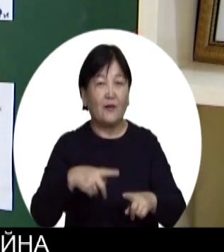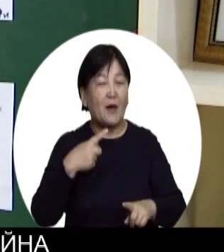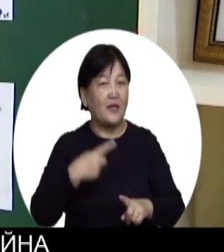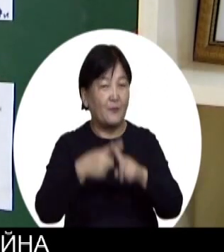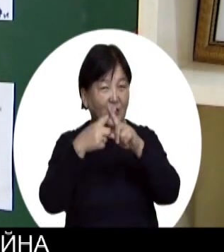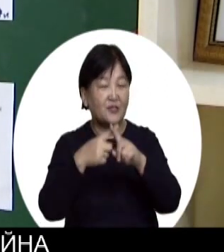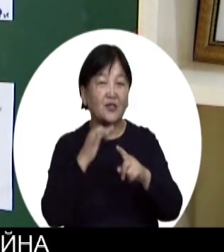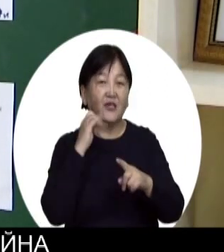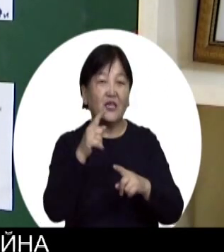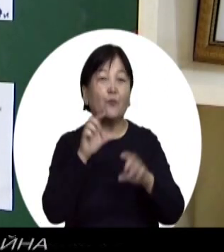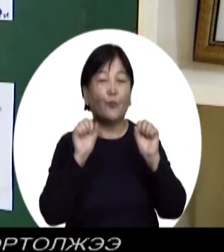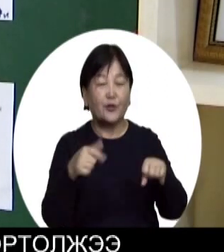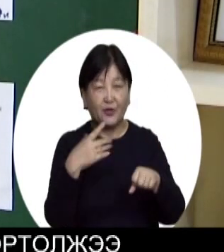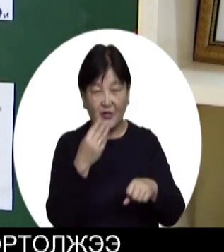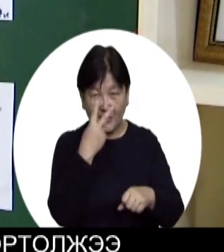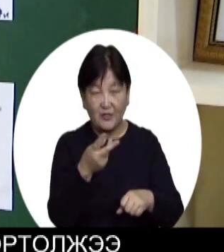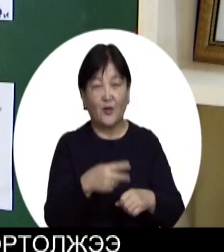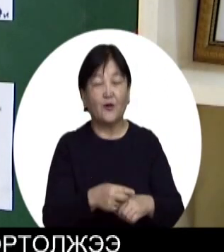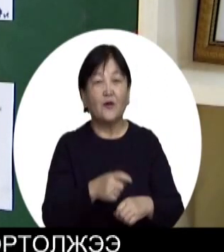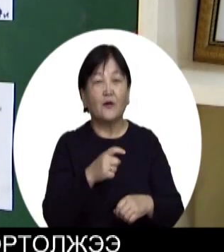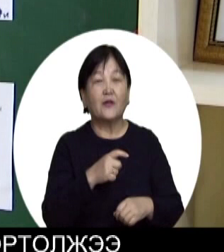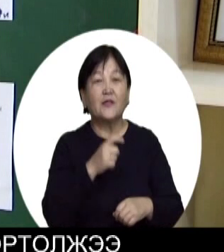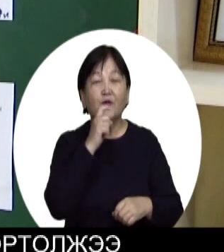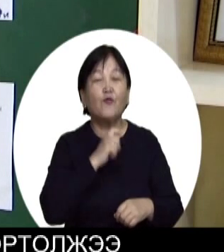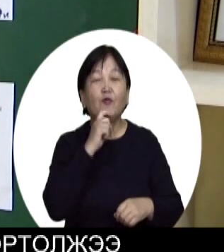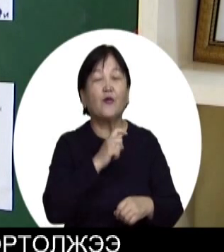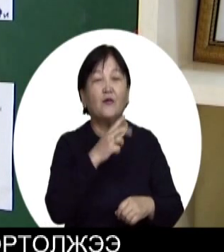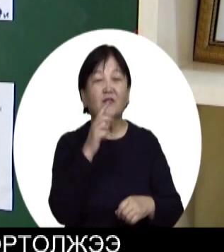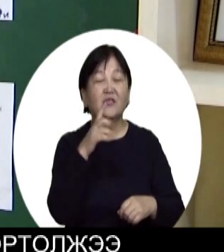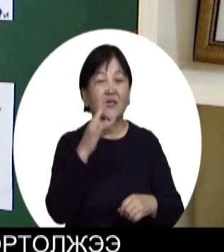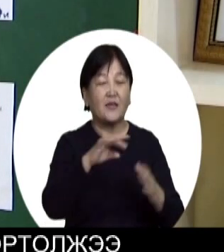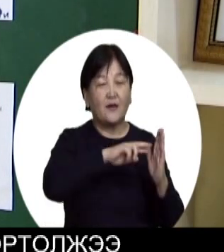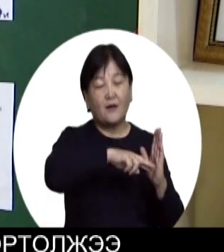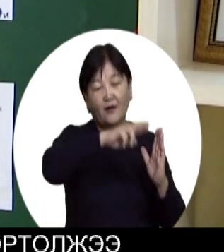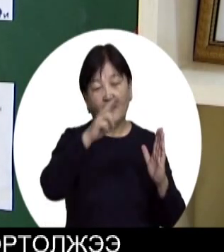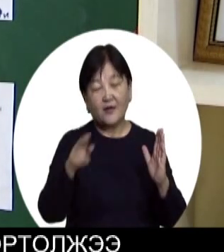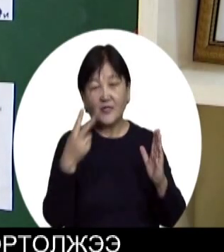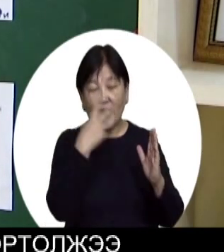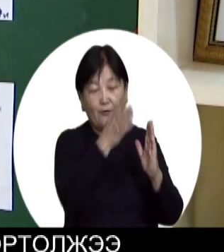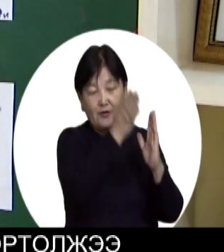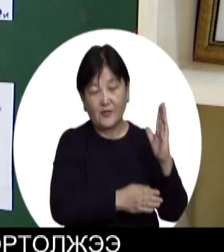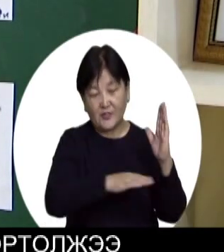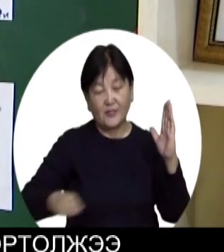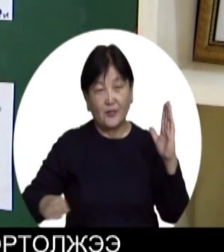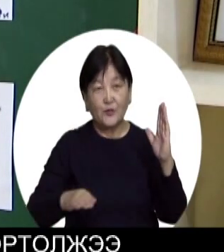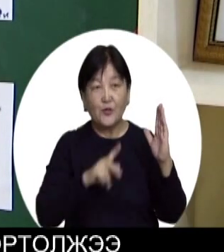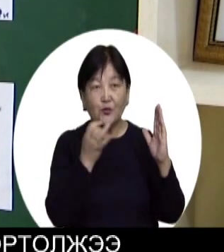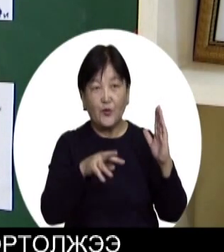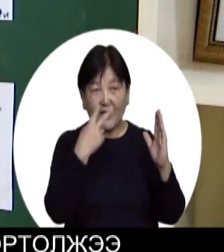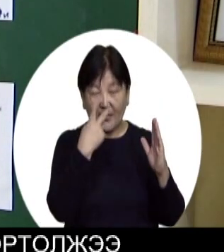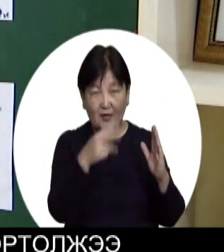энэ цинхэрээр илэрхийлсэн Больцманны тархалтын мөрийдэр тавтах шил аяхтай буюу хамгийн бага